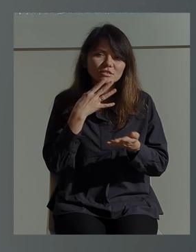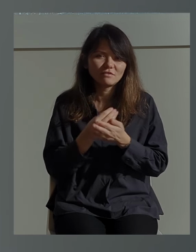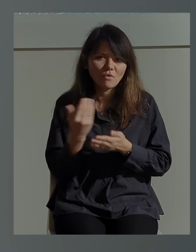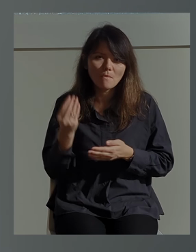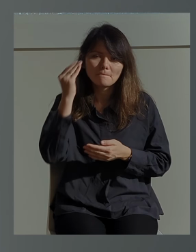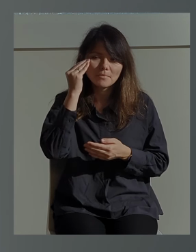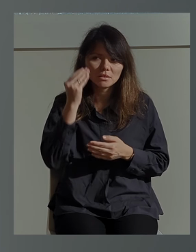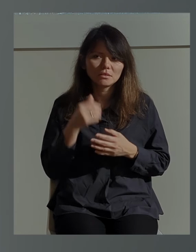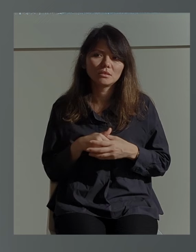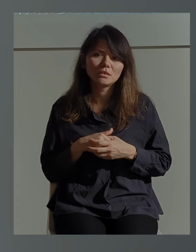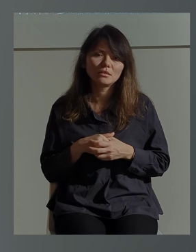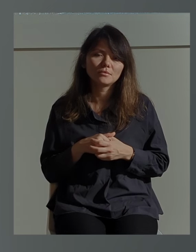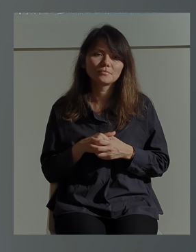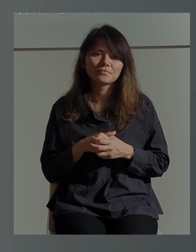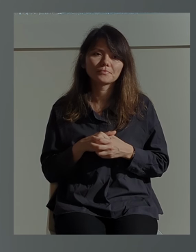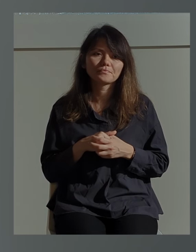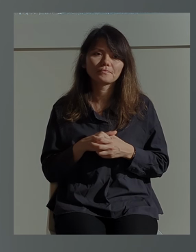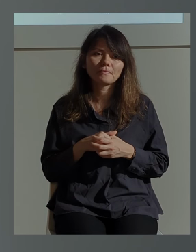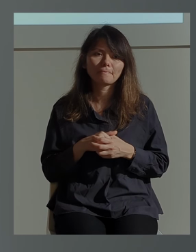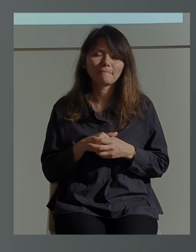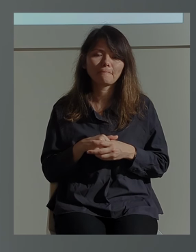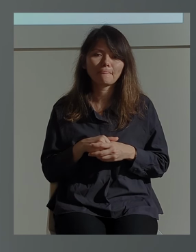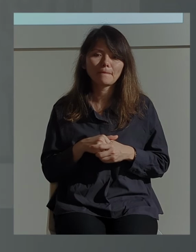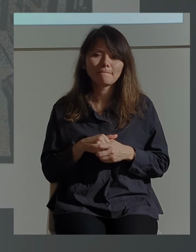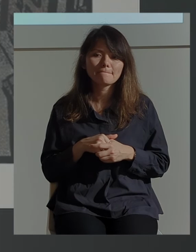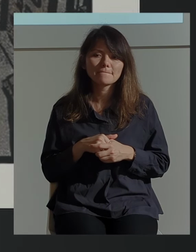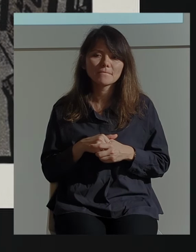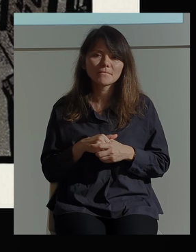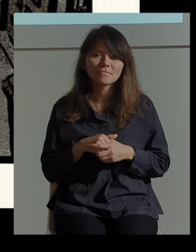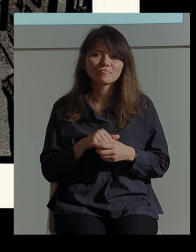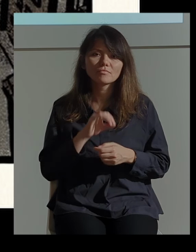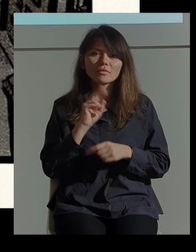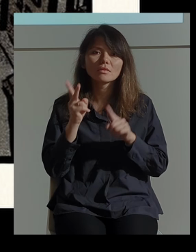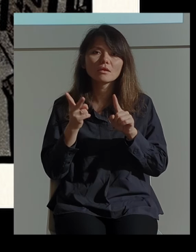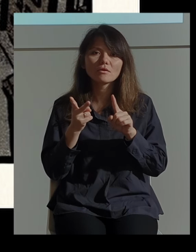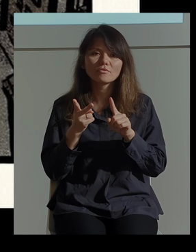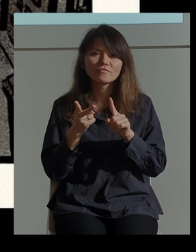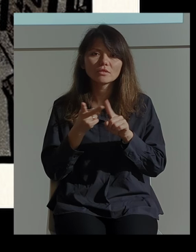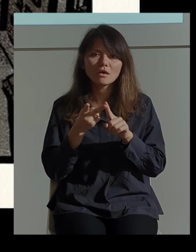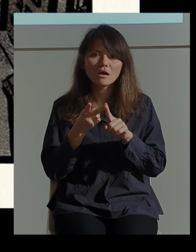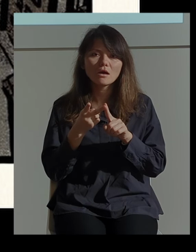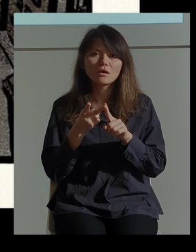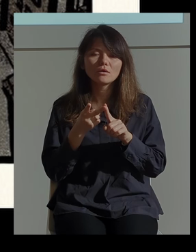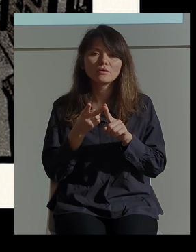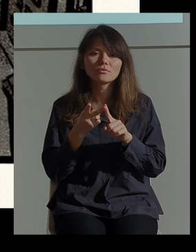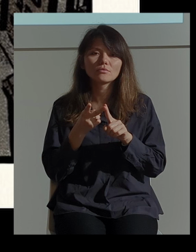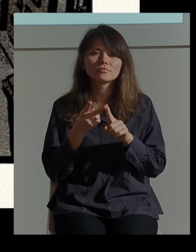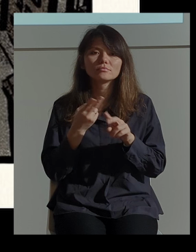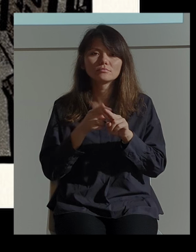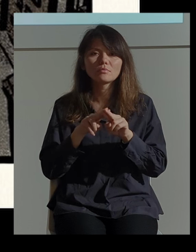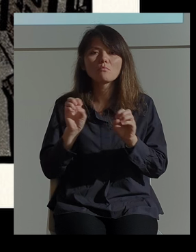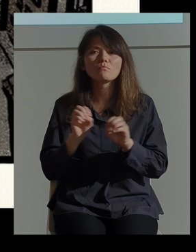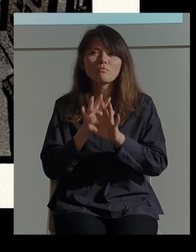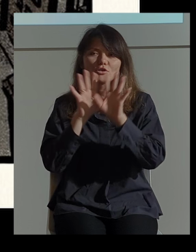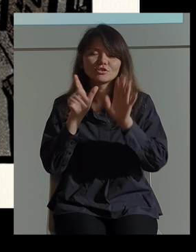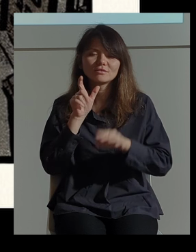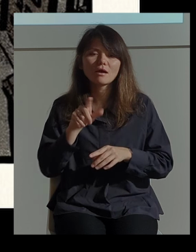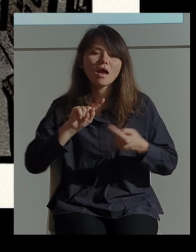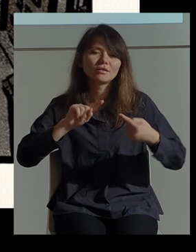мысль Вот соответственно второе - это божественность этих